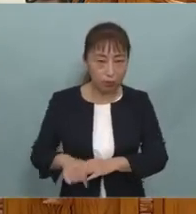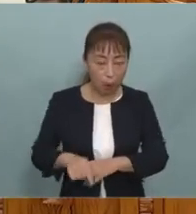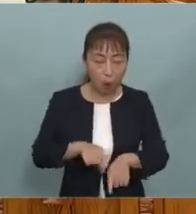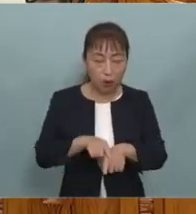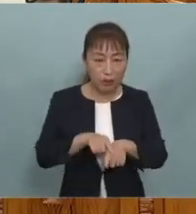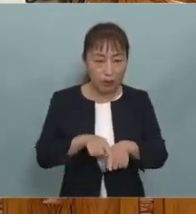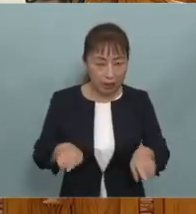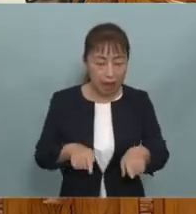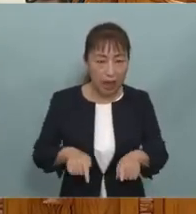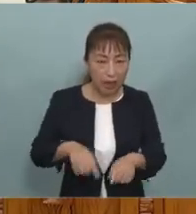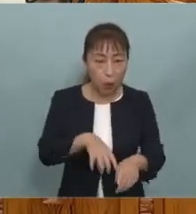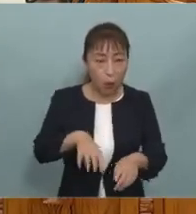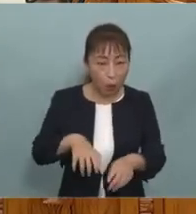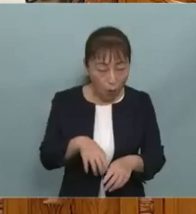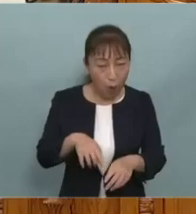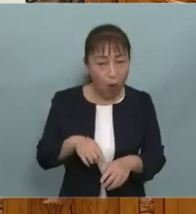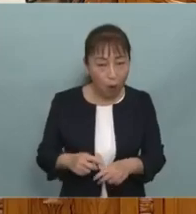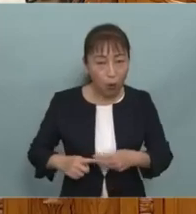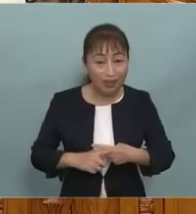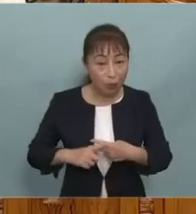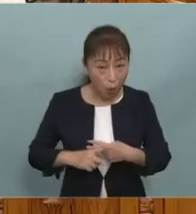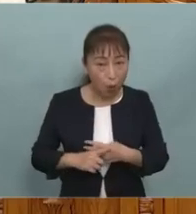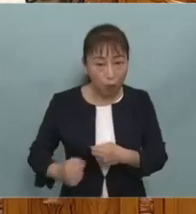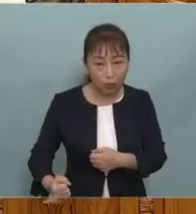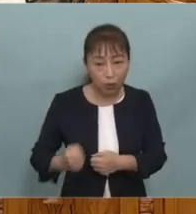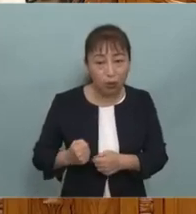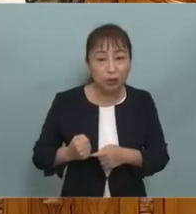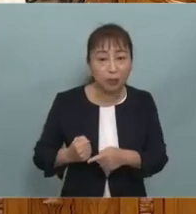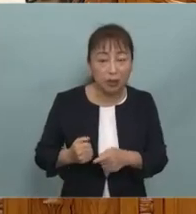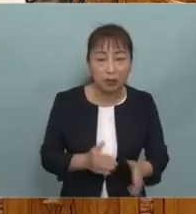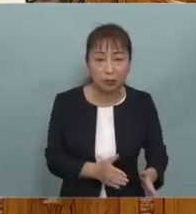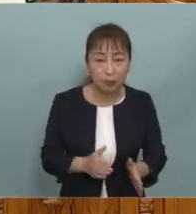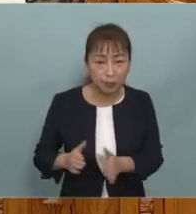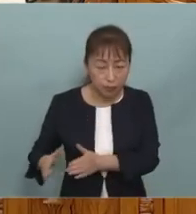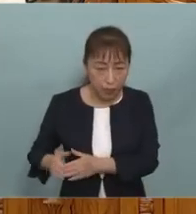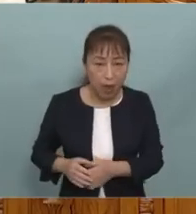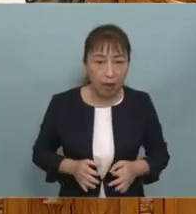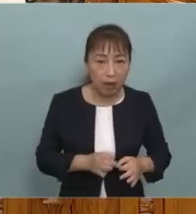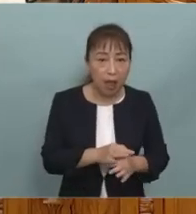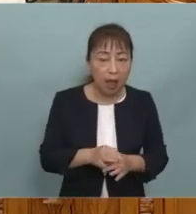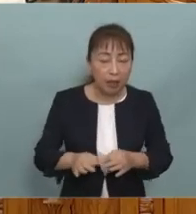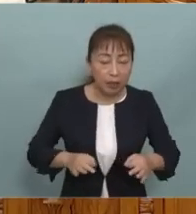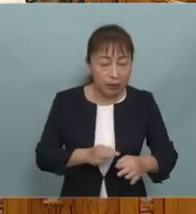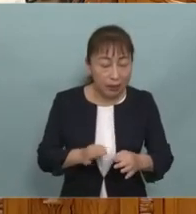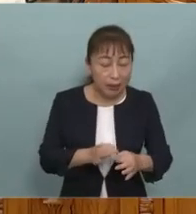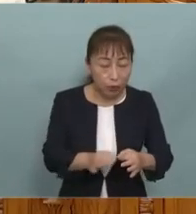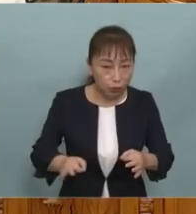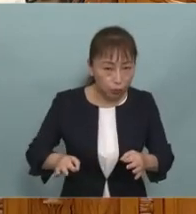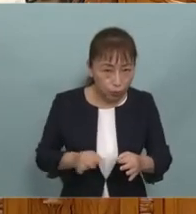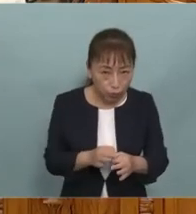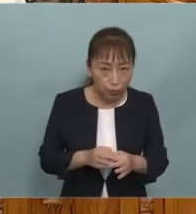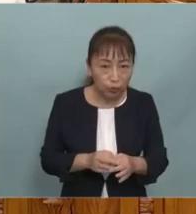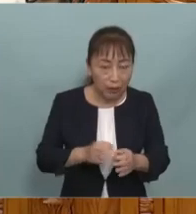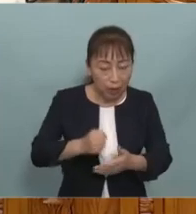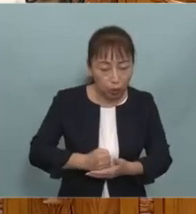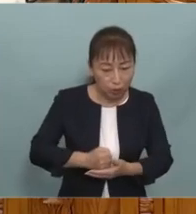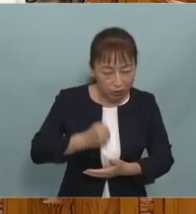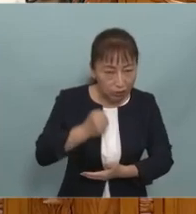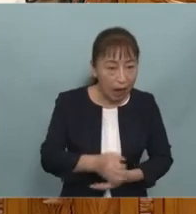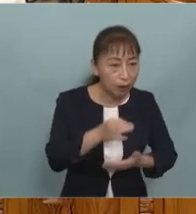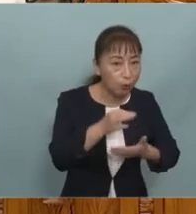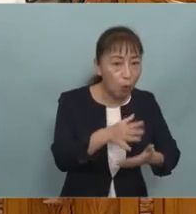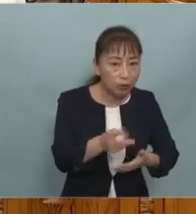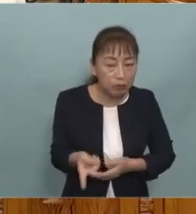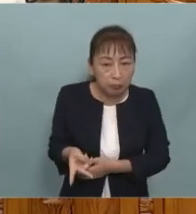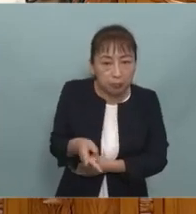経済活動の基盤である金融資本市場の変革にも取り組みます貯蓄から投資への流れを着実な